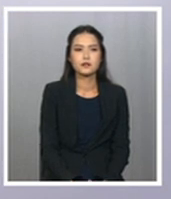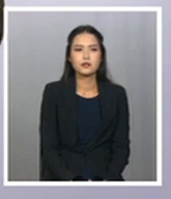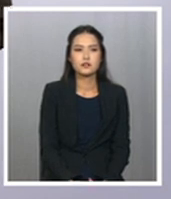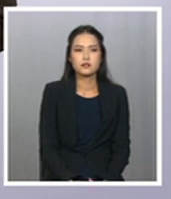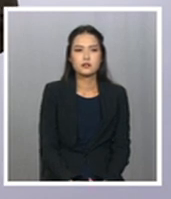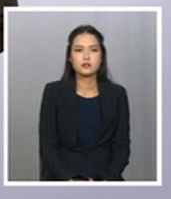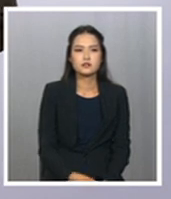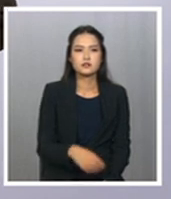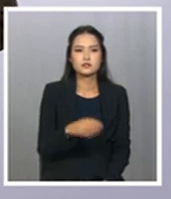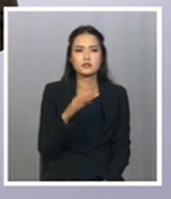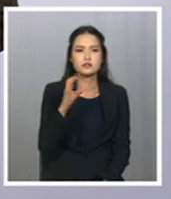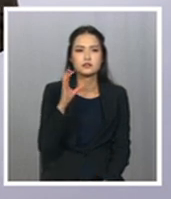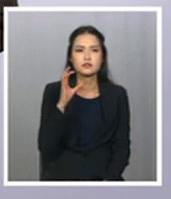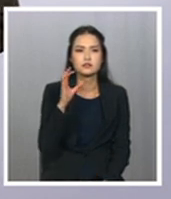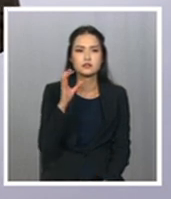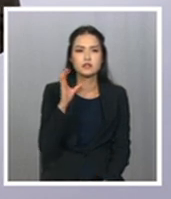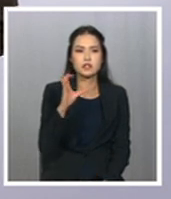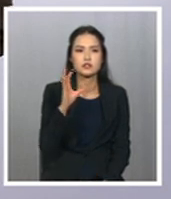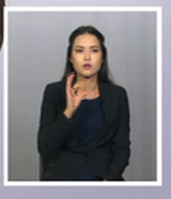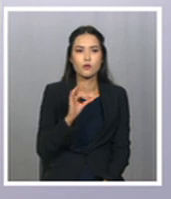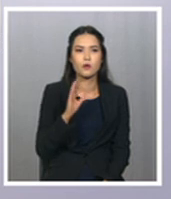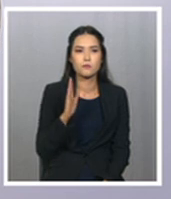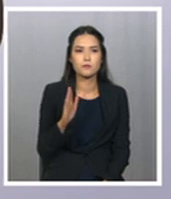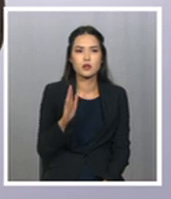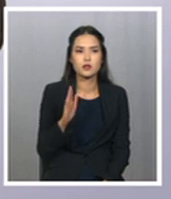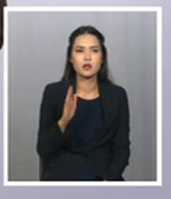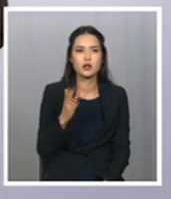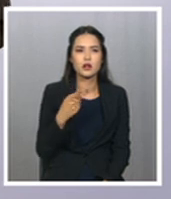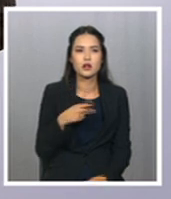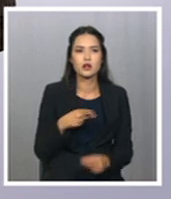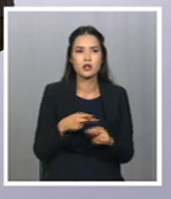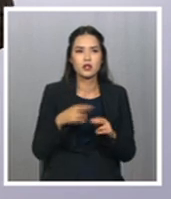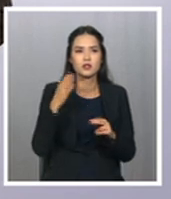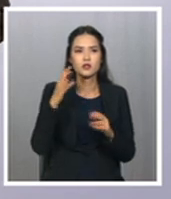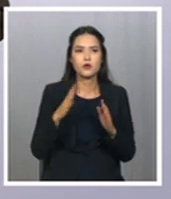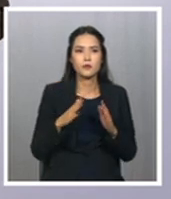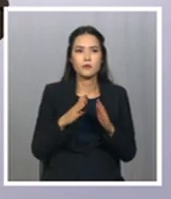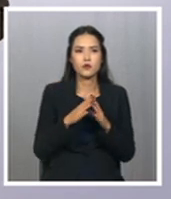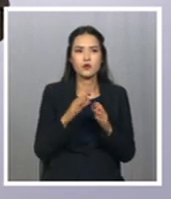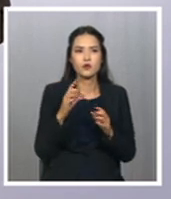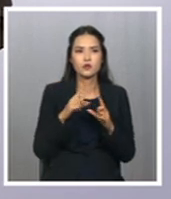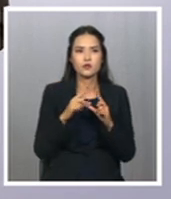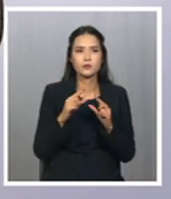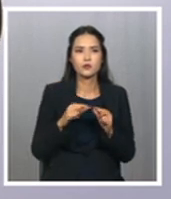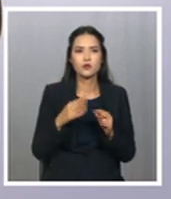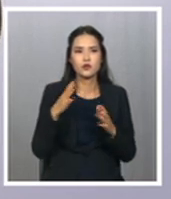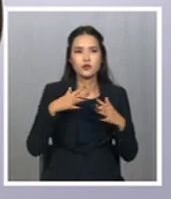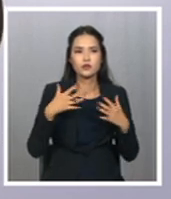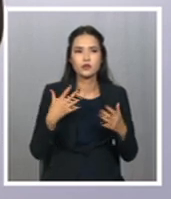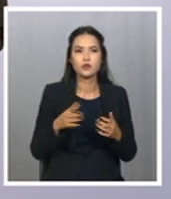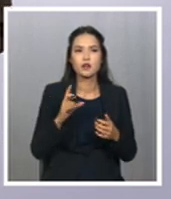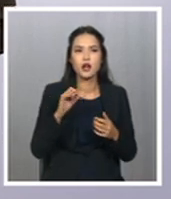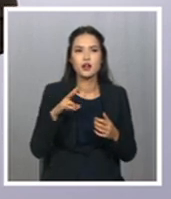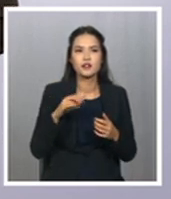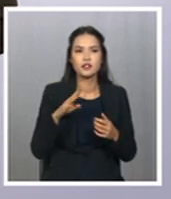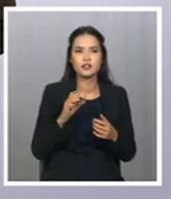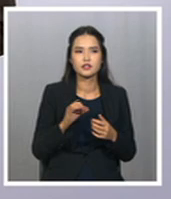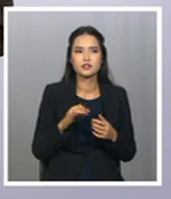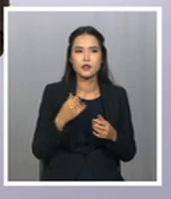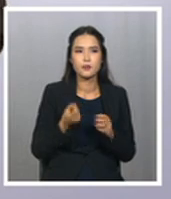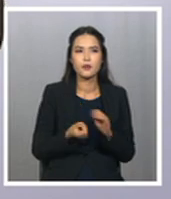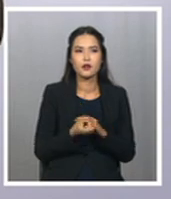SOB тек бұрышты үш бұрышын үлкен катеті, яғни SO-ның бойымен айналдырған, сол кезде конус пайда